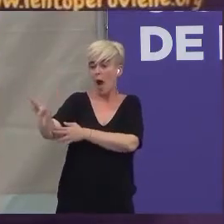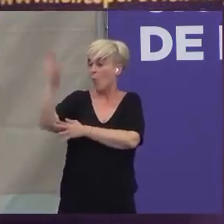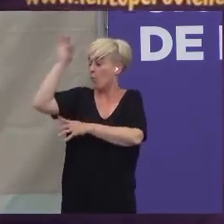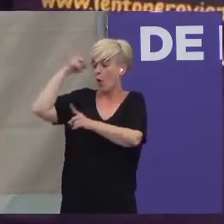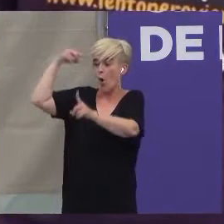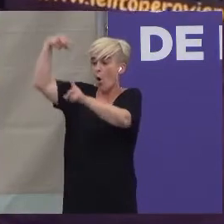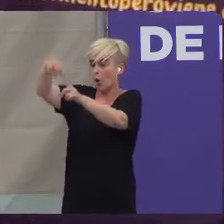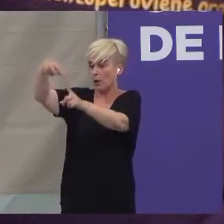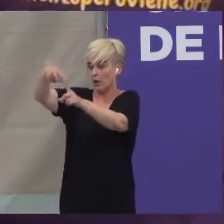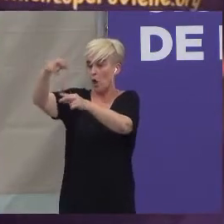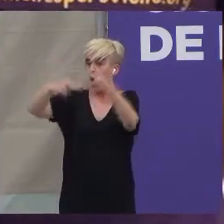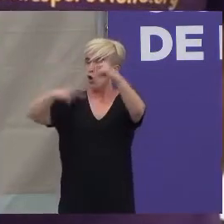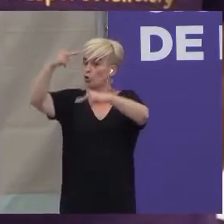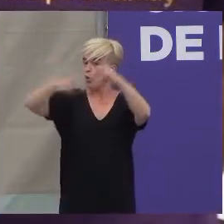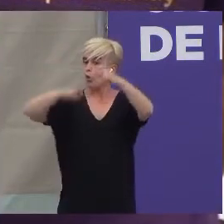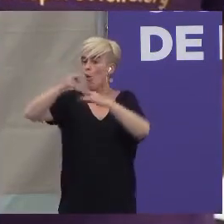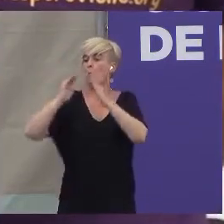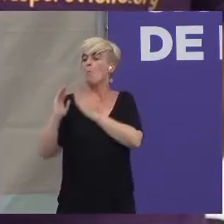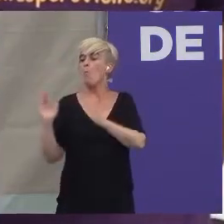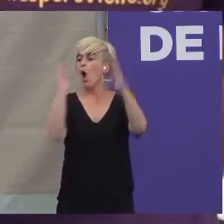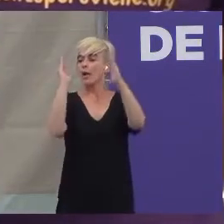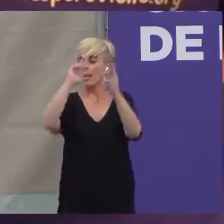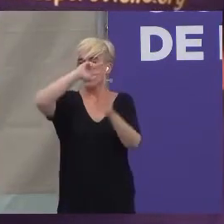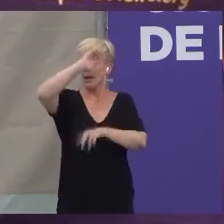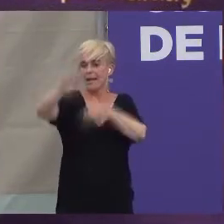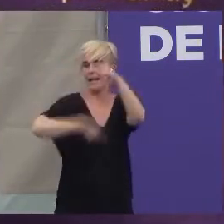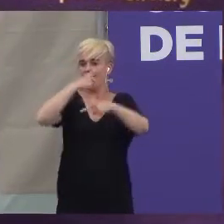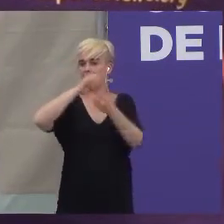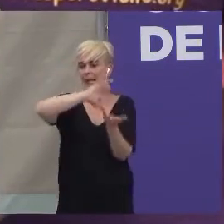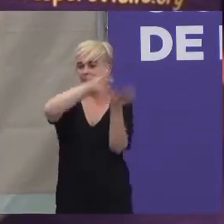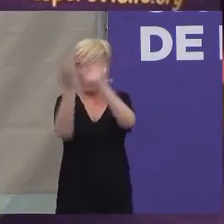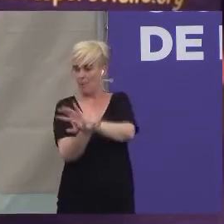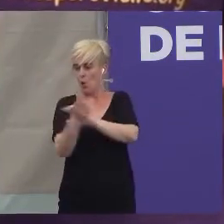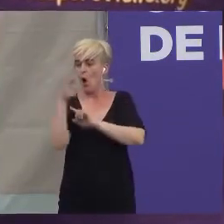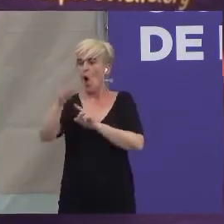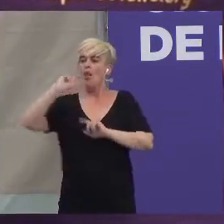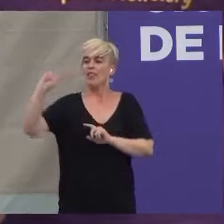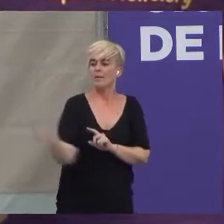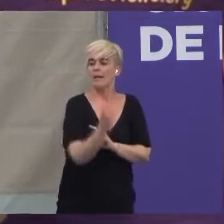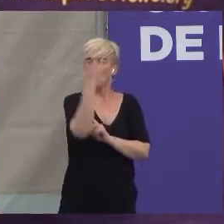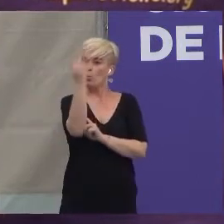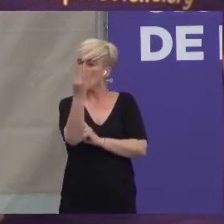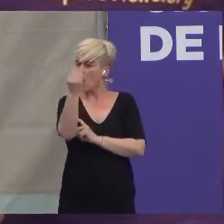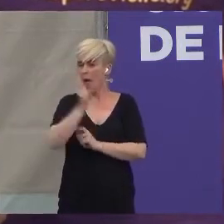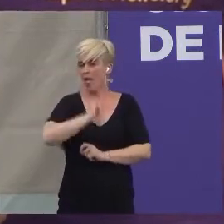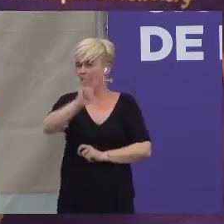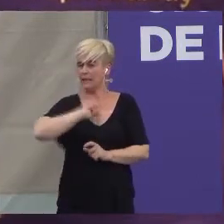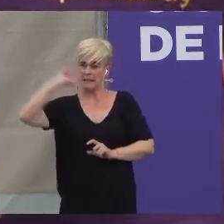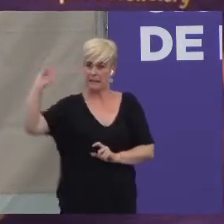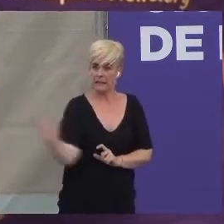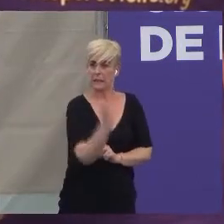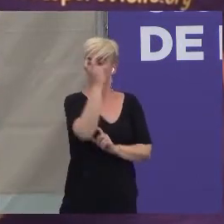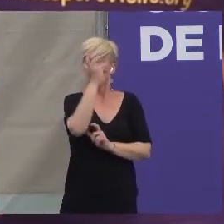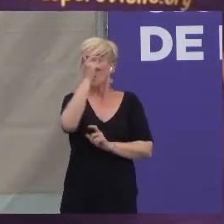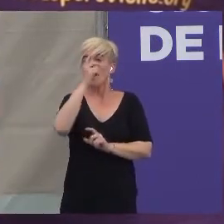objectiu, construir bloc de canvi. Un bloc de canvi divers, plural, amb moltes identitats, format